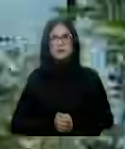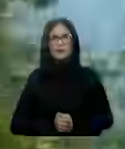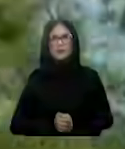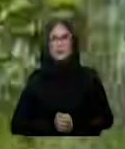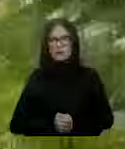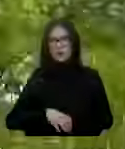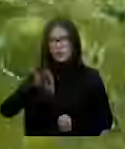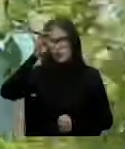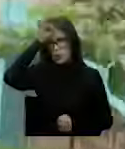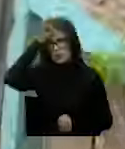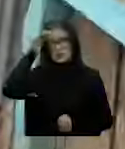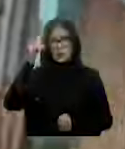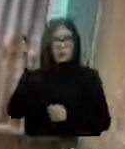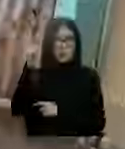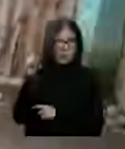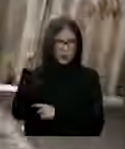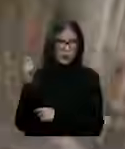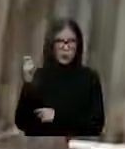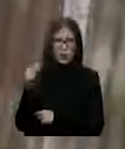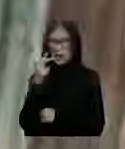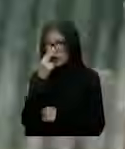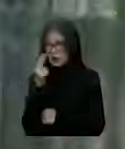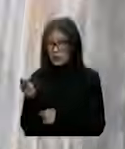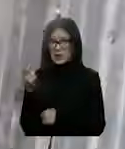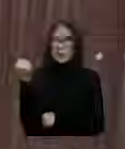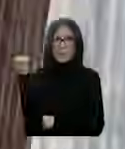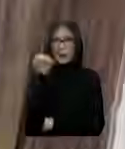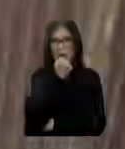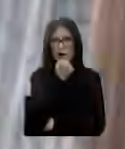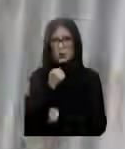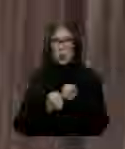Polisi melepaskan tembakan peringatan saat melihat sejumlah terduga pelaku berlarian.